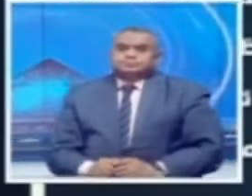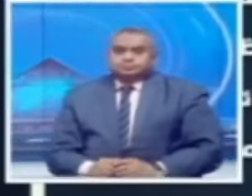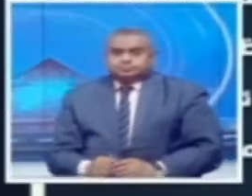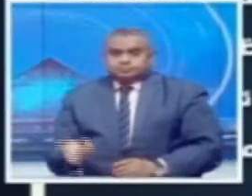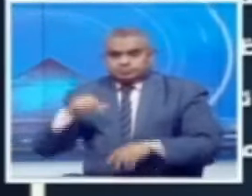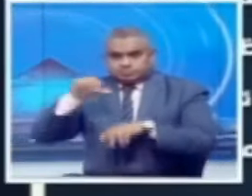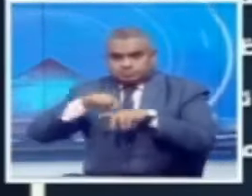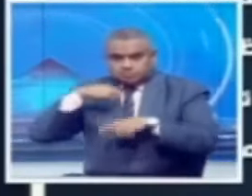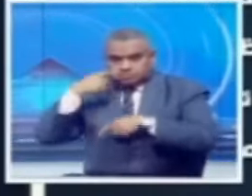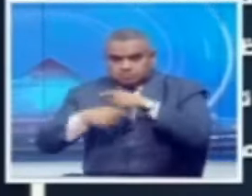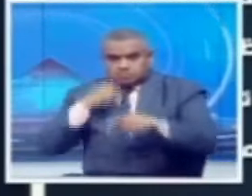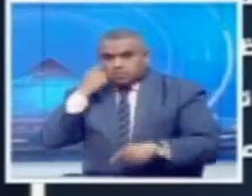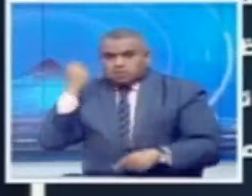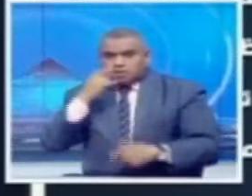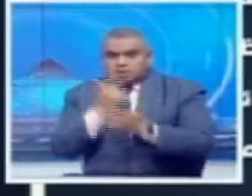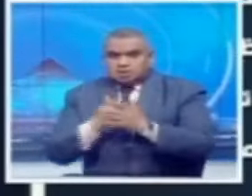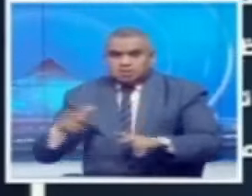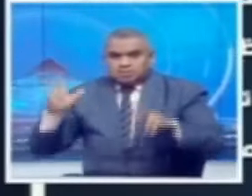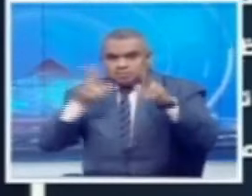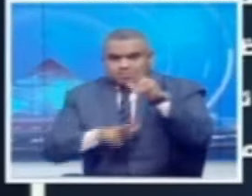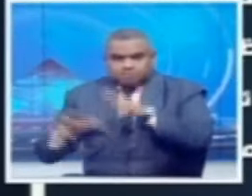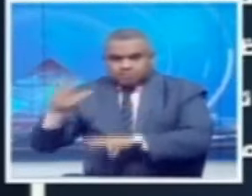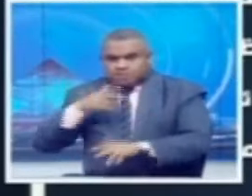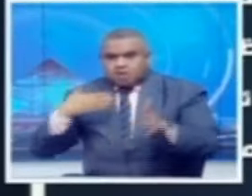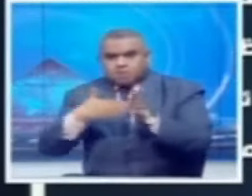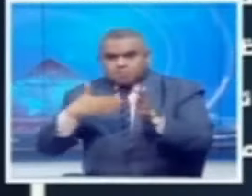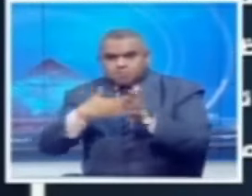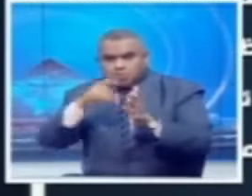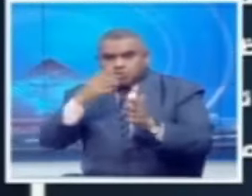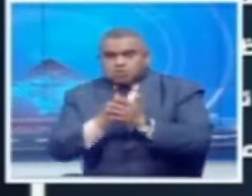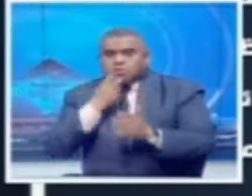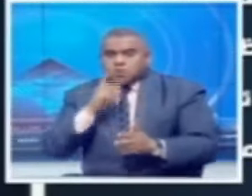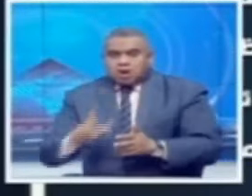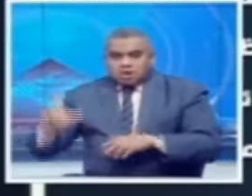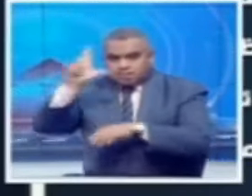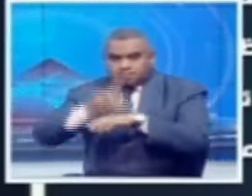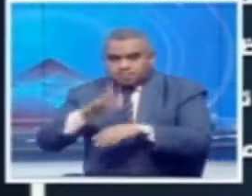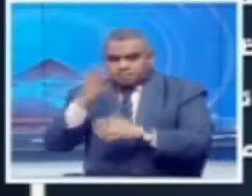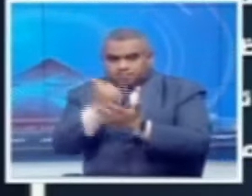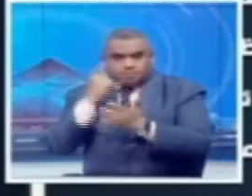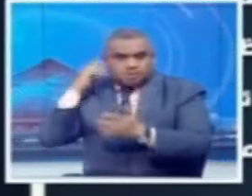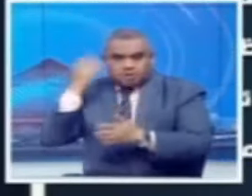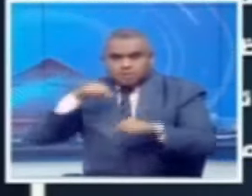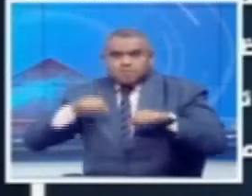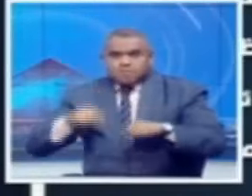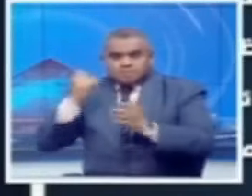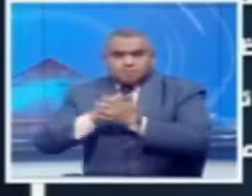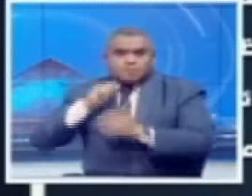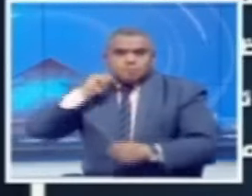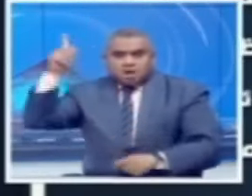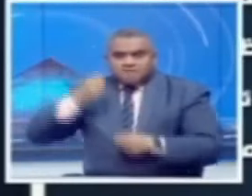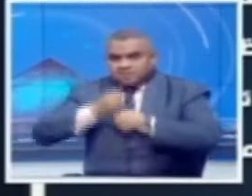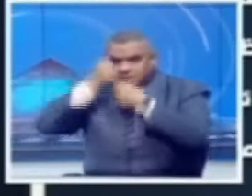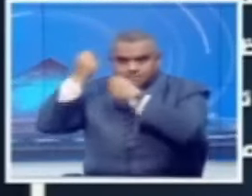وفي إطار مكافحة جرائم الفساد الوظيفي، تمكنت الإدارة من ضبط مسؤول بإحدى الوحدات المحلية بالمنيا استغل